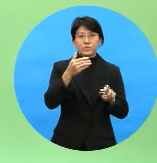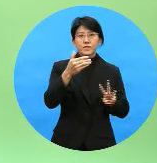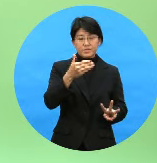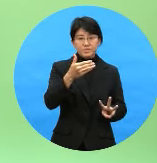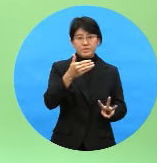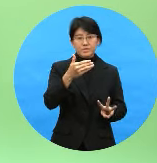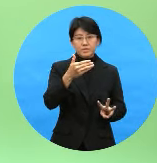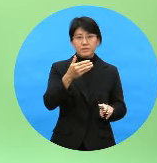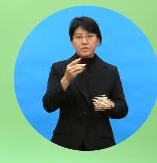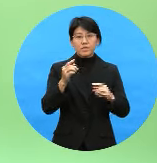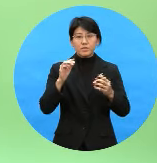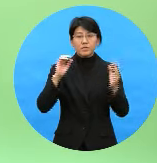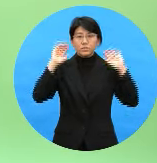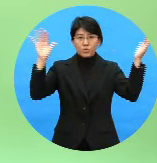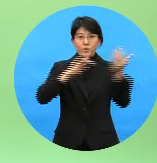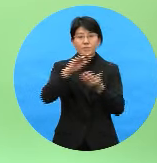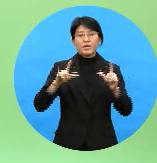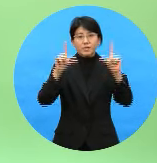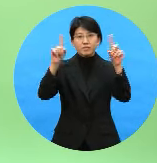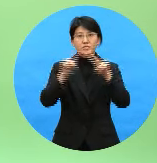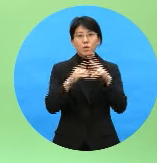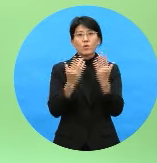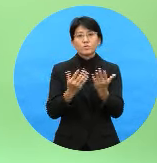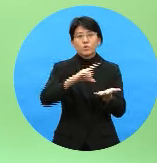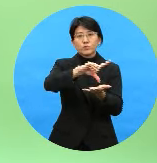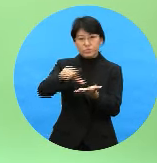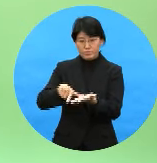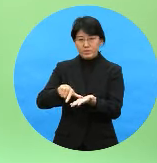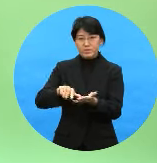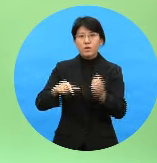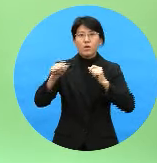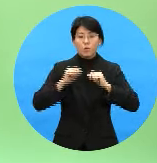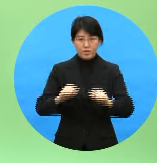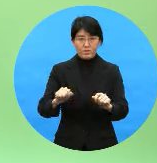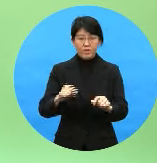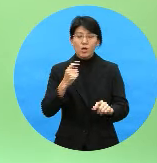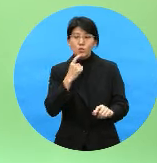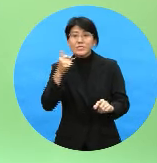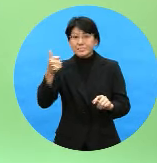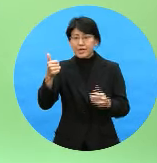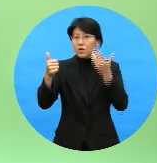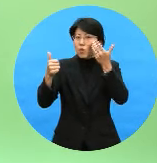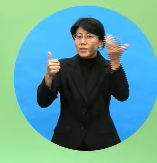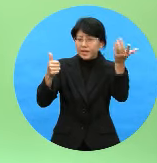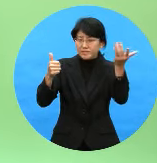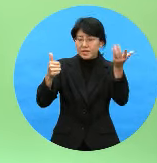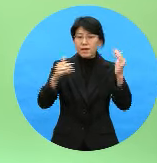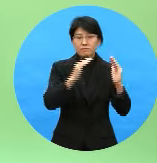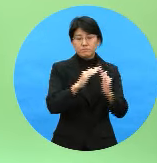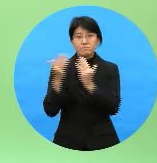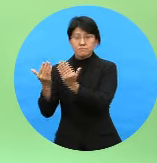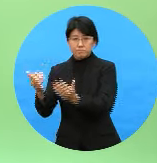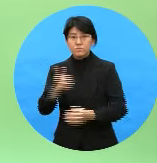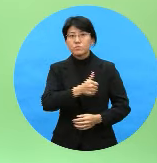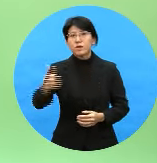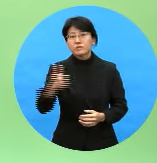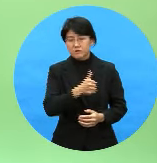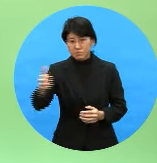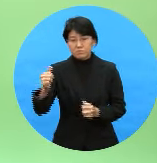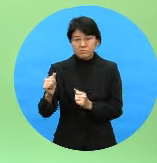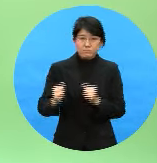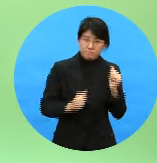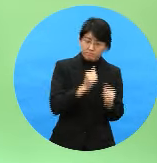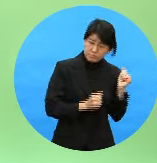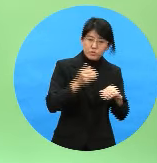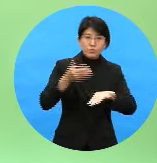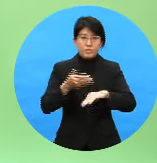9月13日に豊玉東小学校周辺で行われた不審者を想定した通学路での駆け込み訓